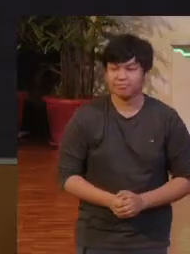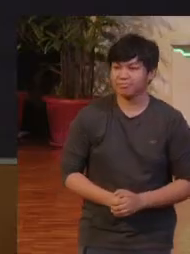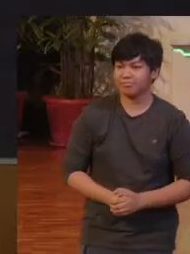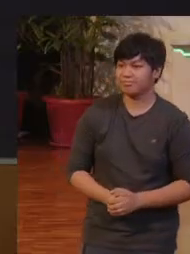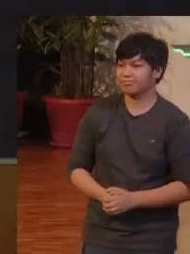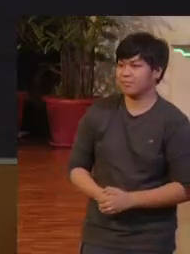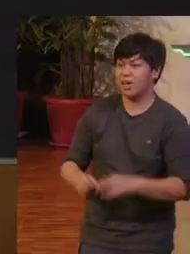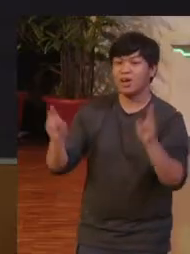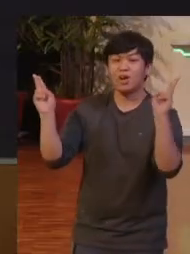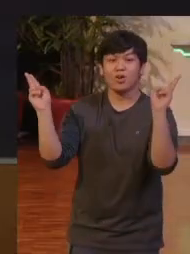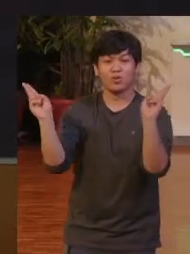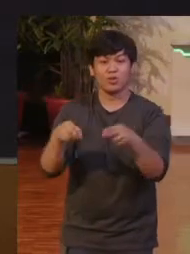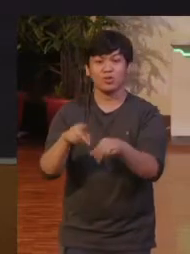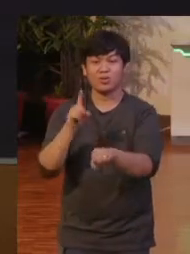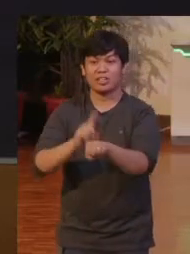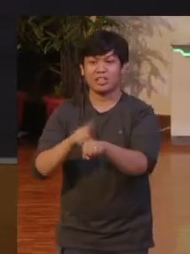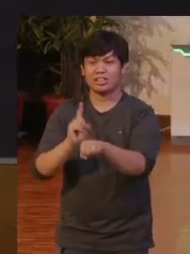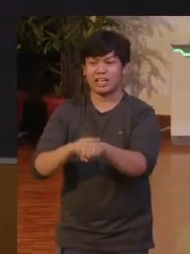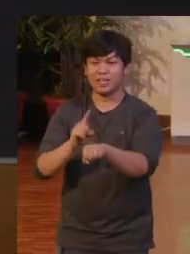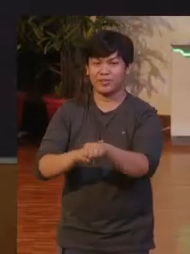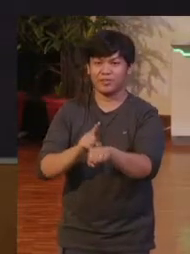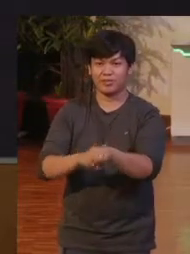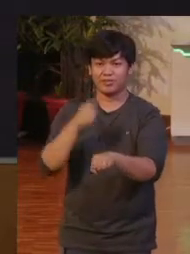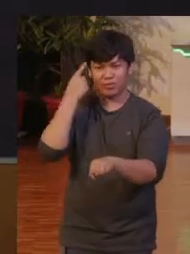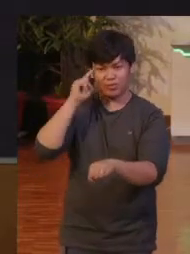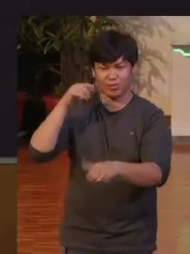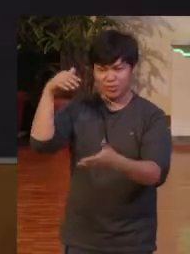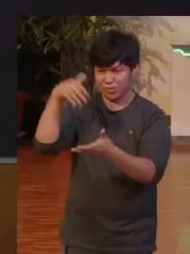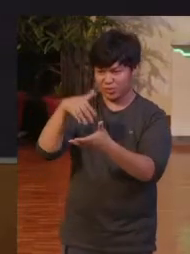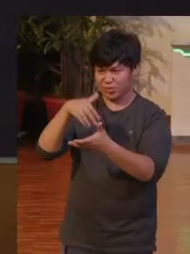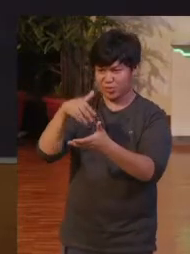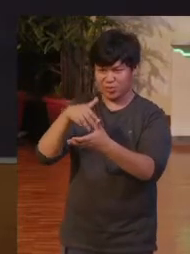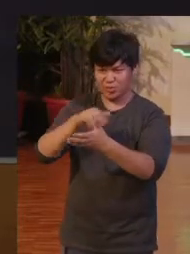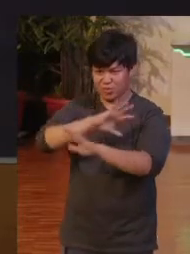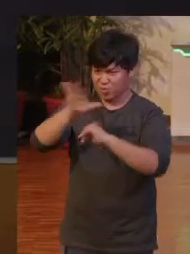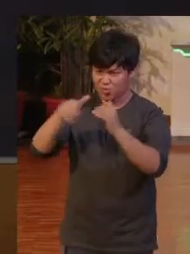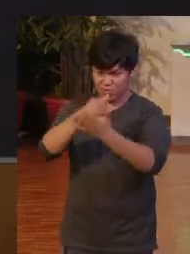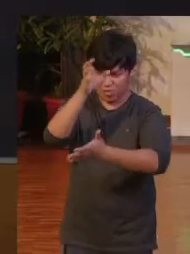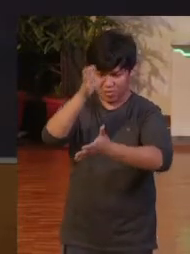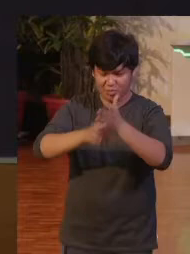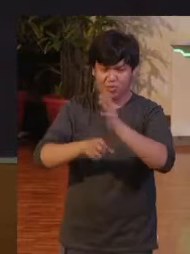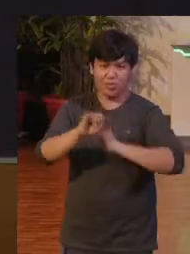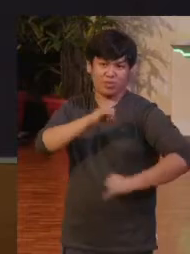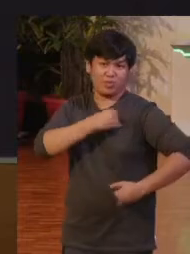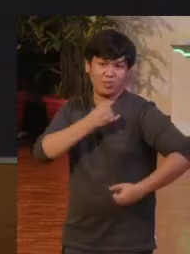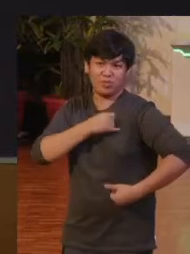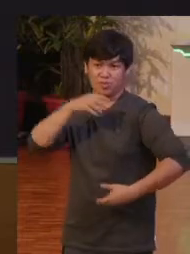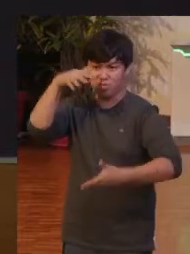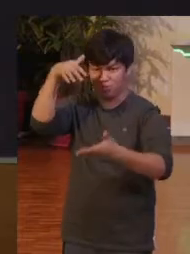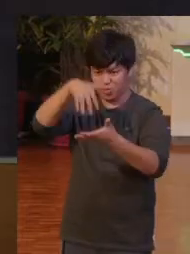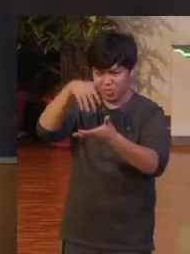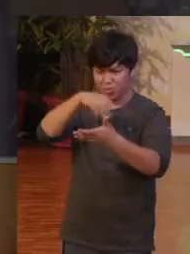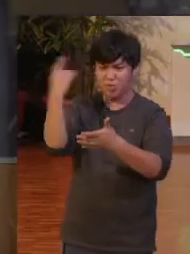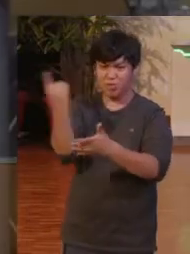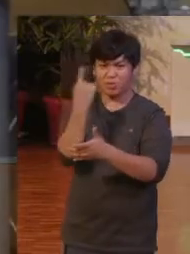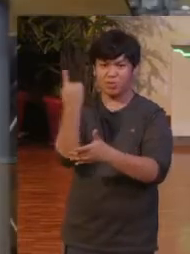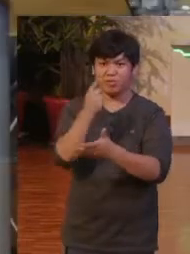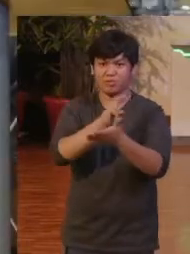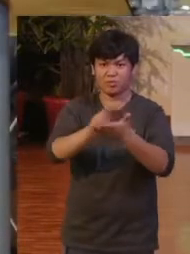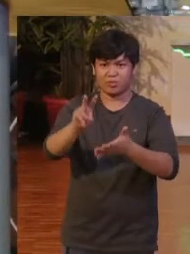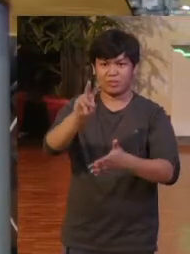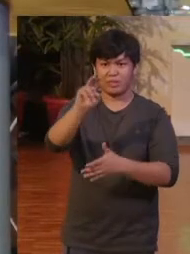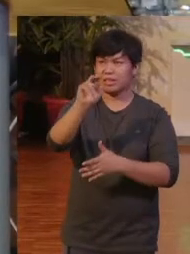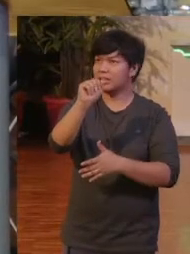Dahil maiksi na lang po ang panahon na natira sa atin upang aralin itong buong chapter na ito, babasahin lang po natin yung